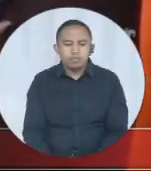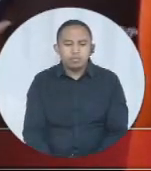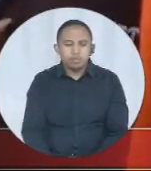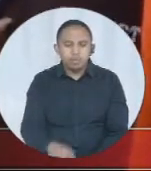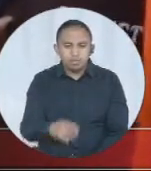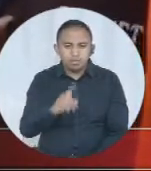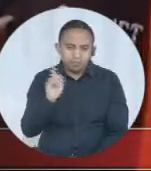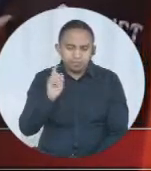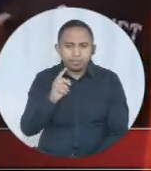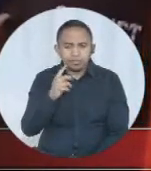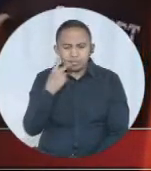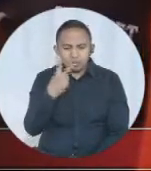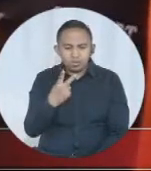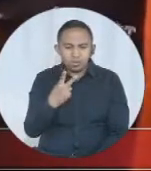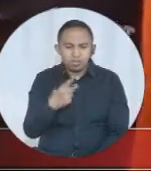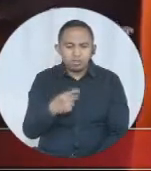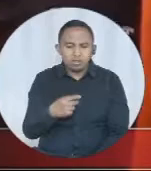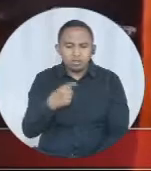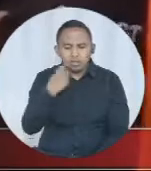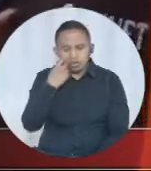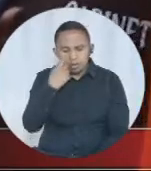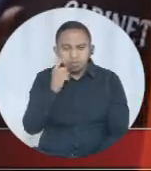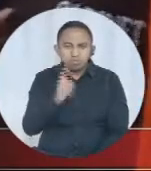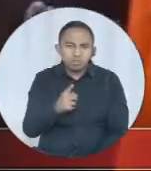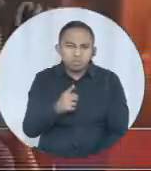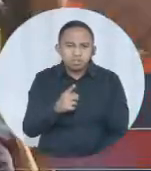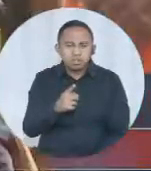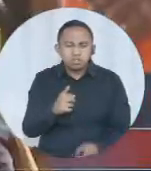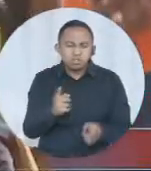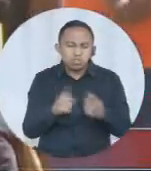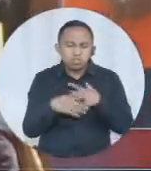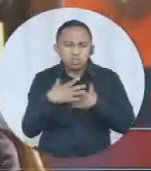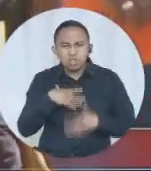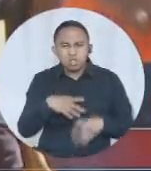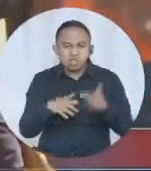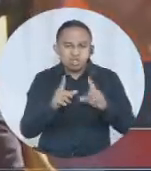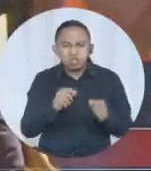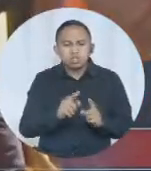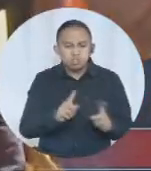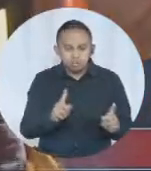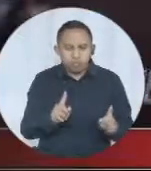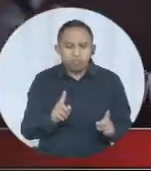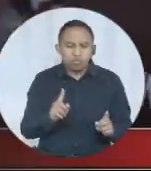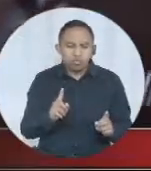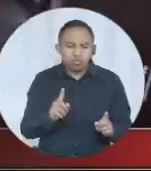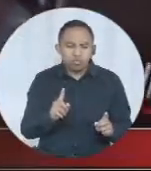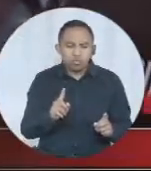niarahantsika nahita teo ihany koa, ohatra zao avy any amin'ny nasional na TMH sy ny CSIR